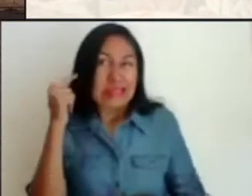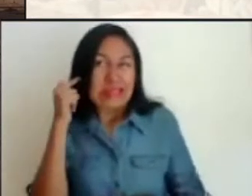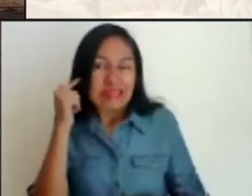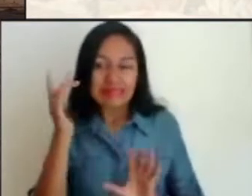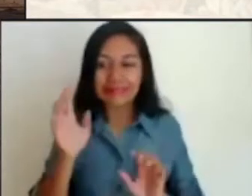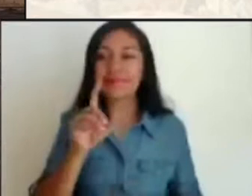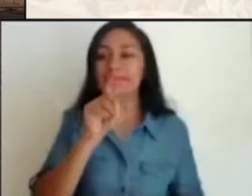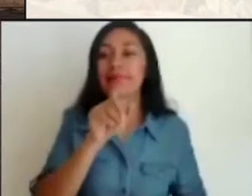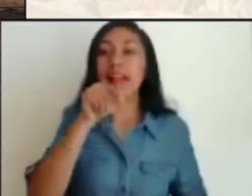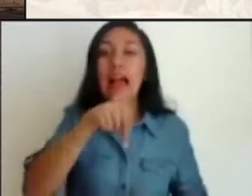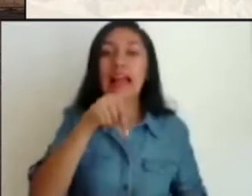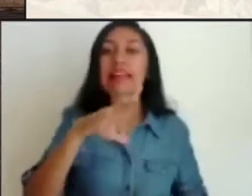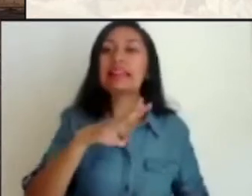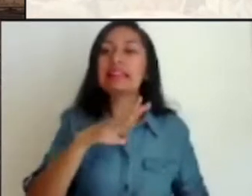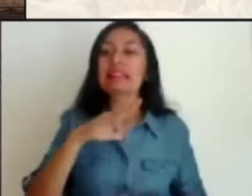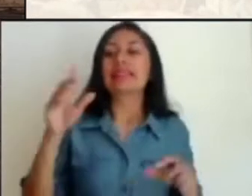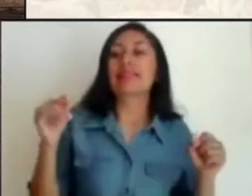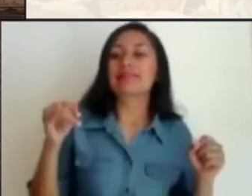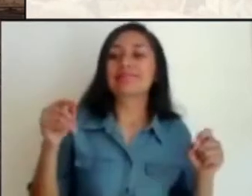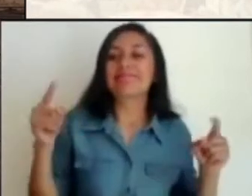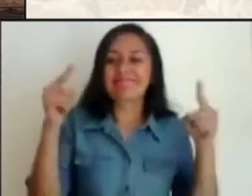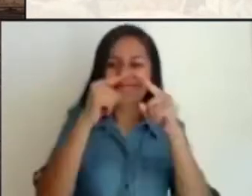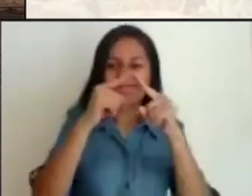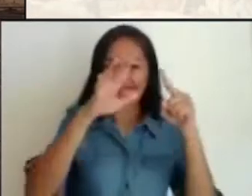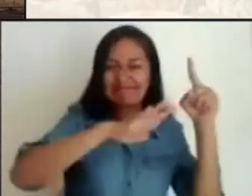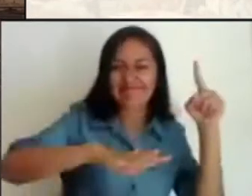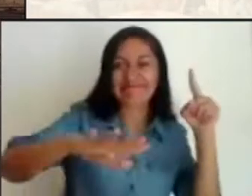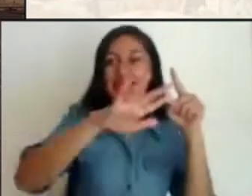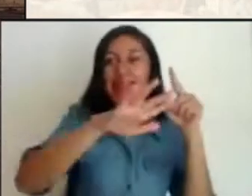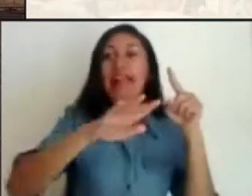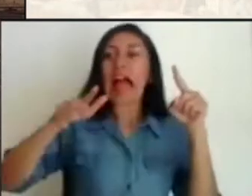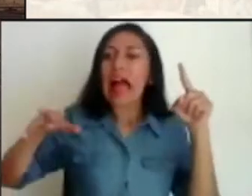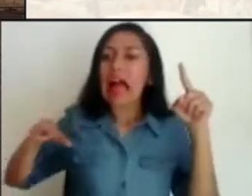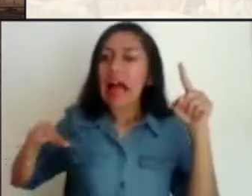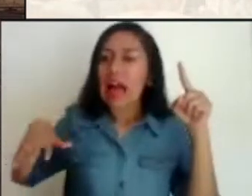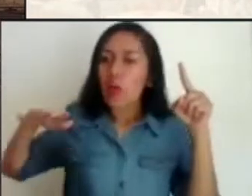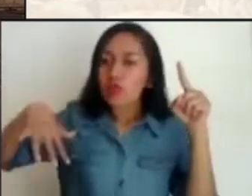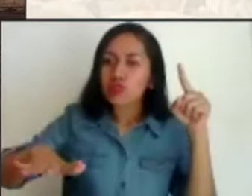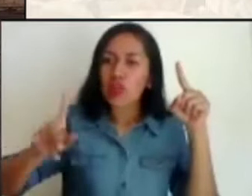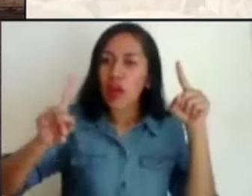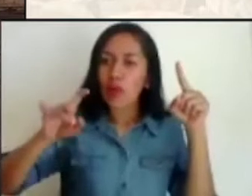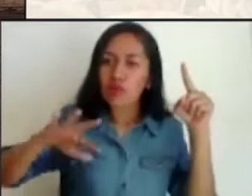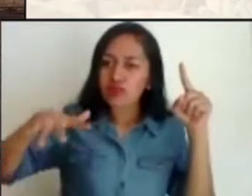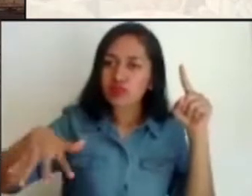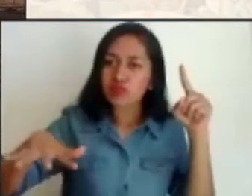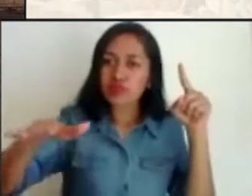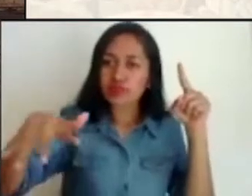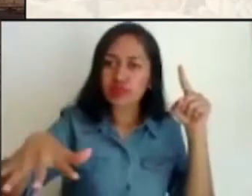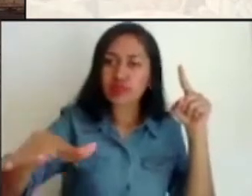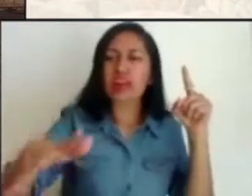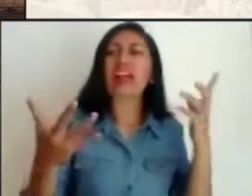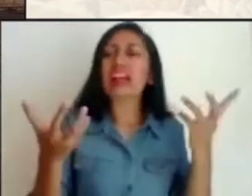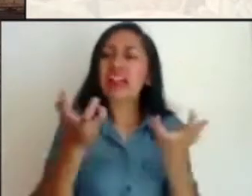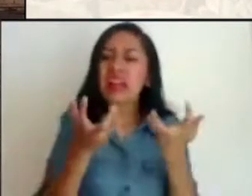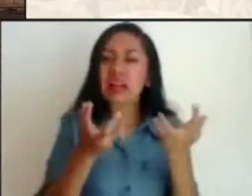Santa María que estaba en una de las islas muy cercanas, en la misma laguna veneciana, para construir un lazareto en donde llegaran todas las naves y